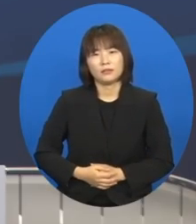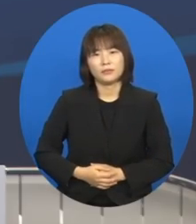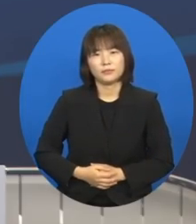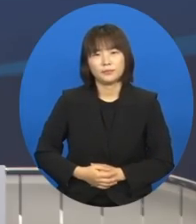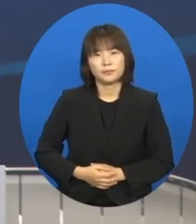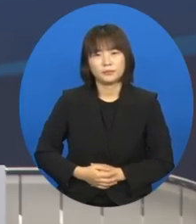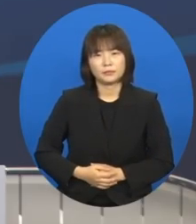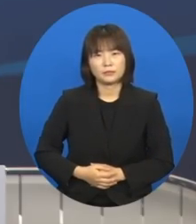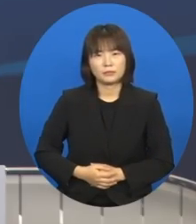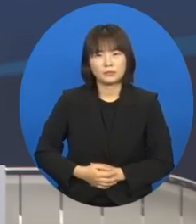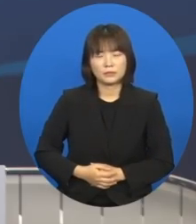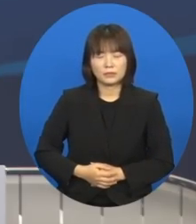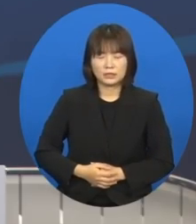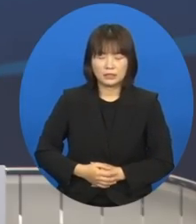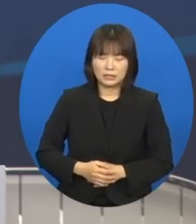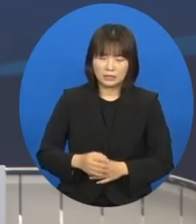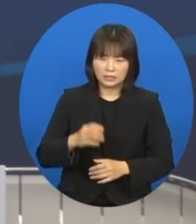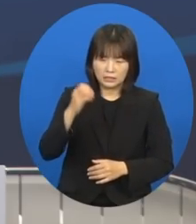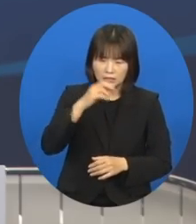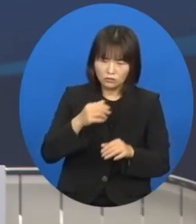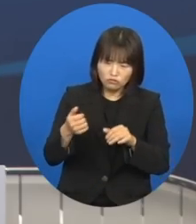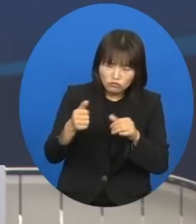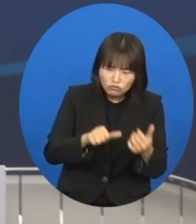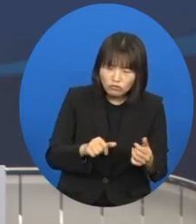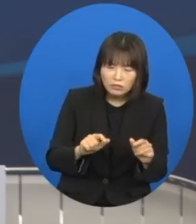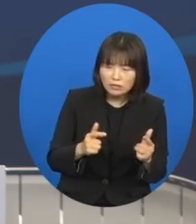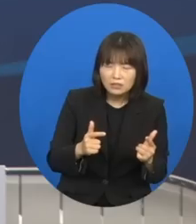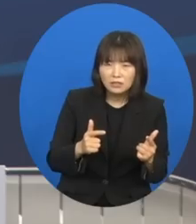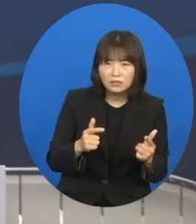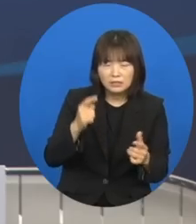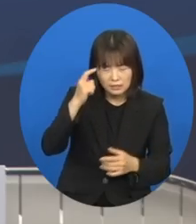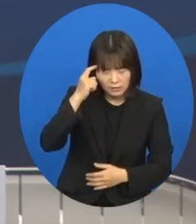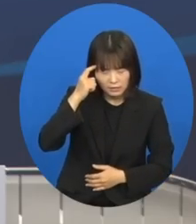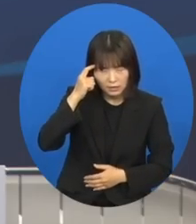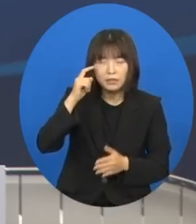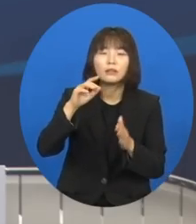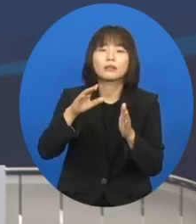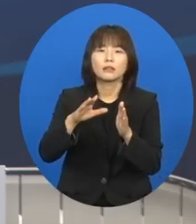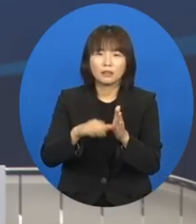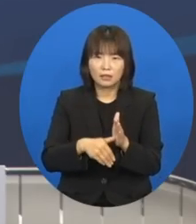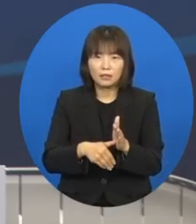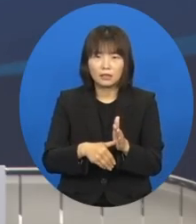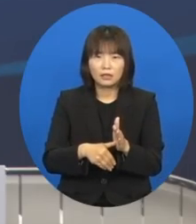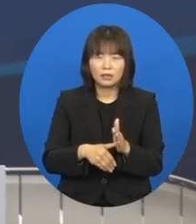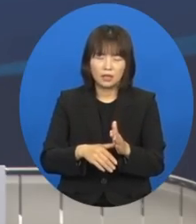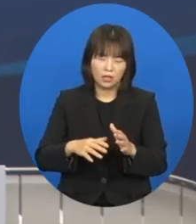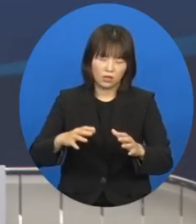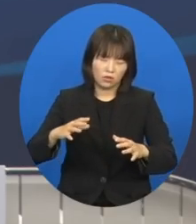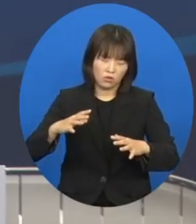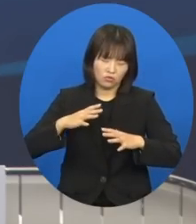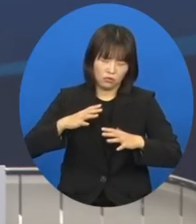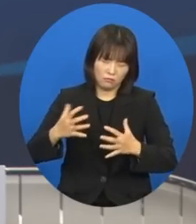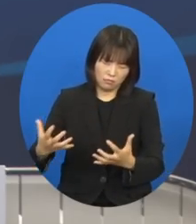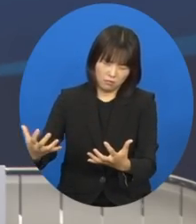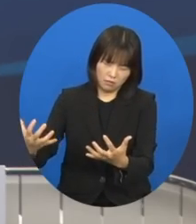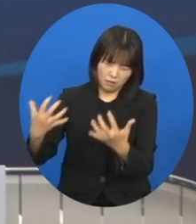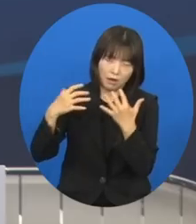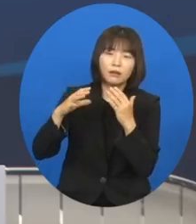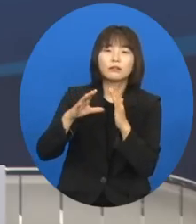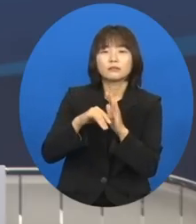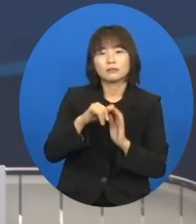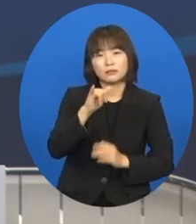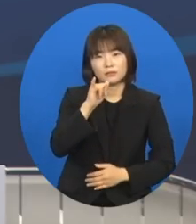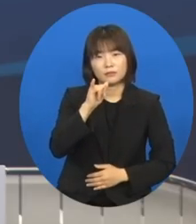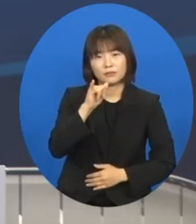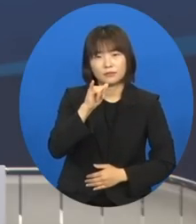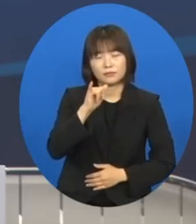이대로 죽는 거 아니야? 이런 생각을 할 때 너무나 많은 두려움이 몰려올 때가 있잖아요. 그럴